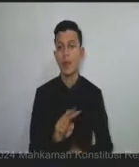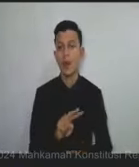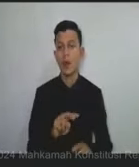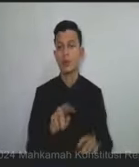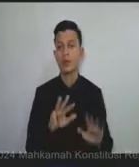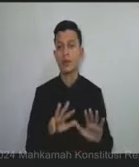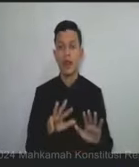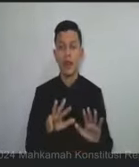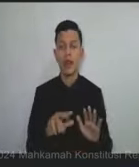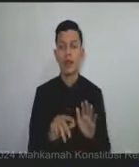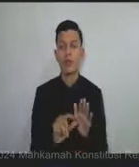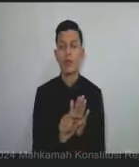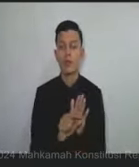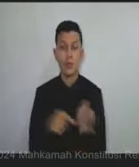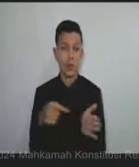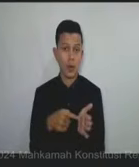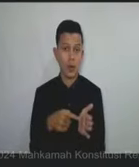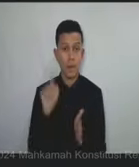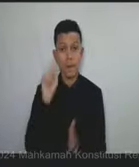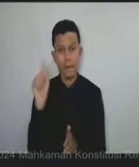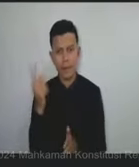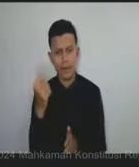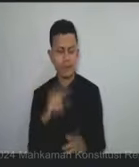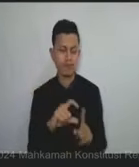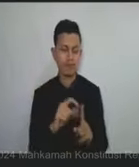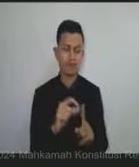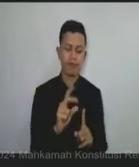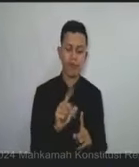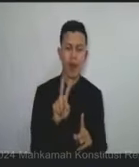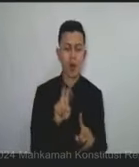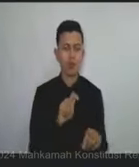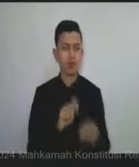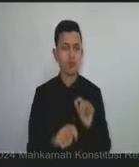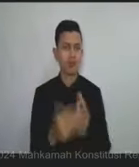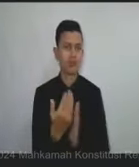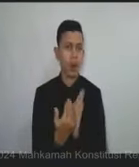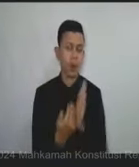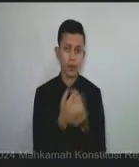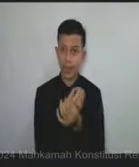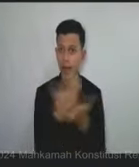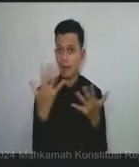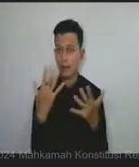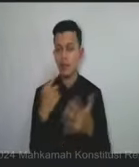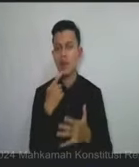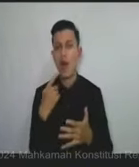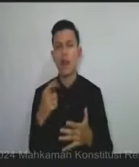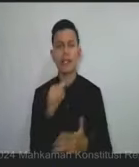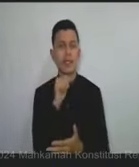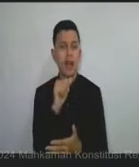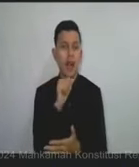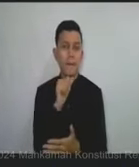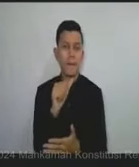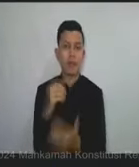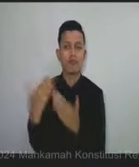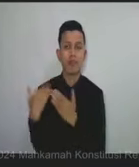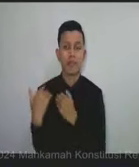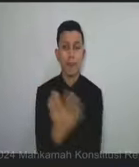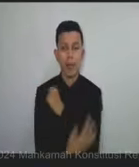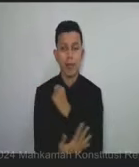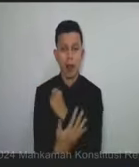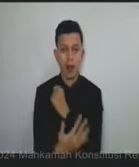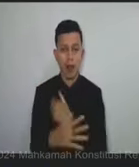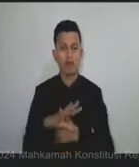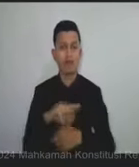Pemilu pemerintah dan DPR perlu membuat pengaturan yang lebih jelas tentang aturan bagi pejabat negara yang juga merangkap sebagai anggota Partai